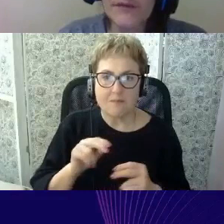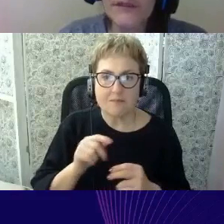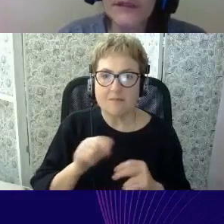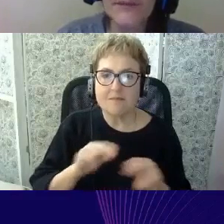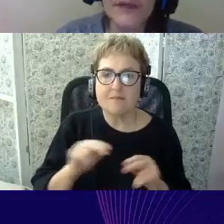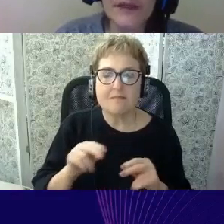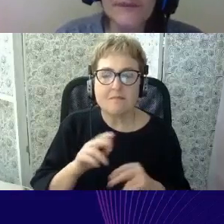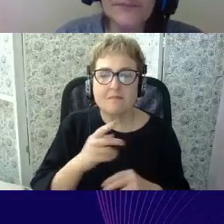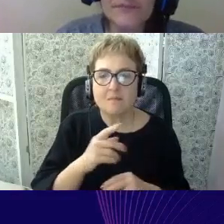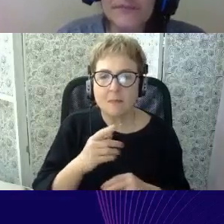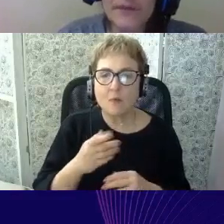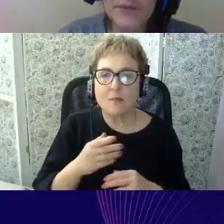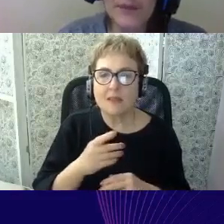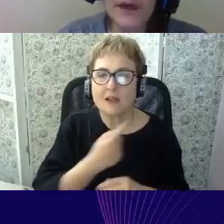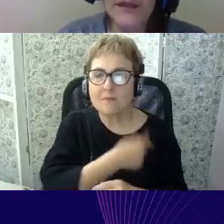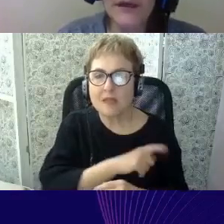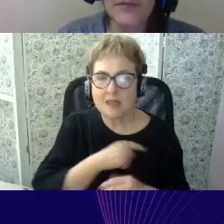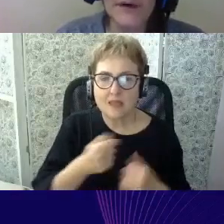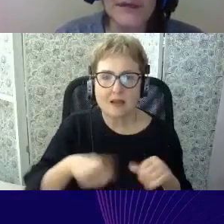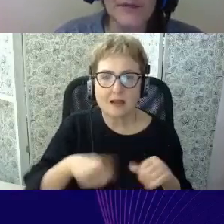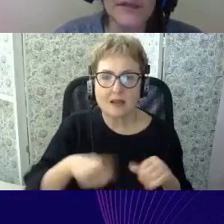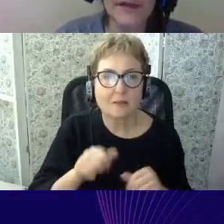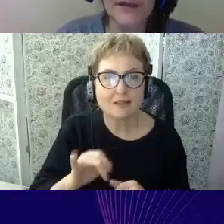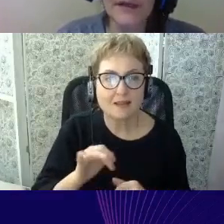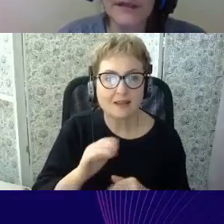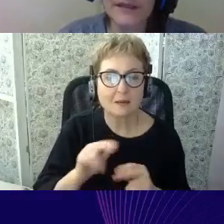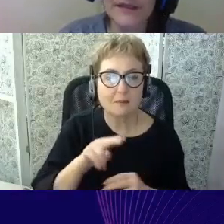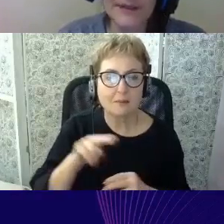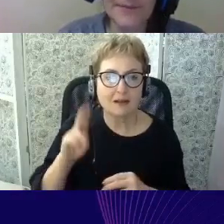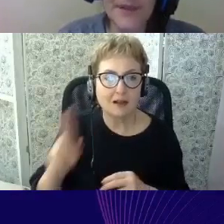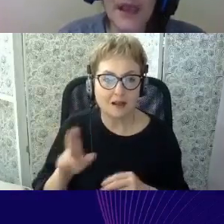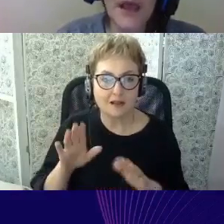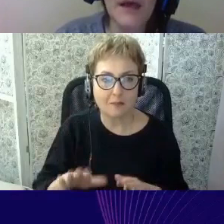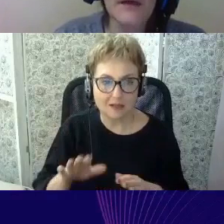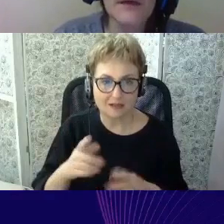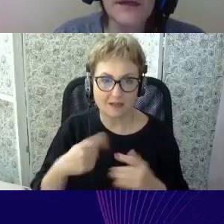психолого-медико-педагогической комиссией или ППК на базе образовательной организации.